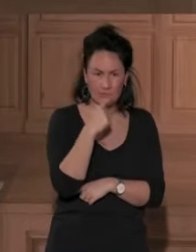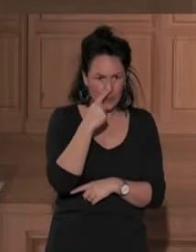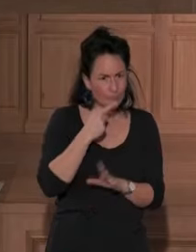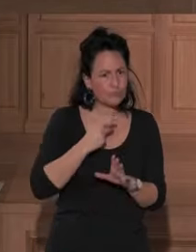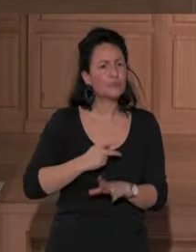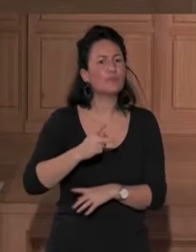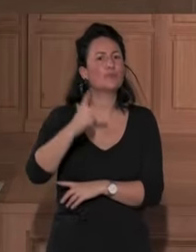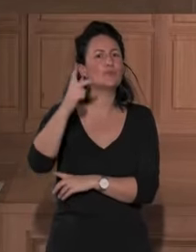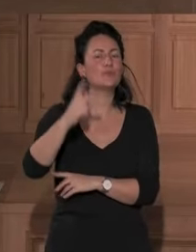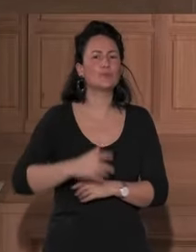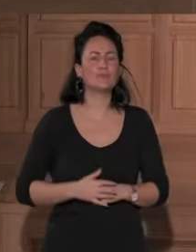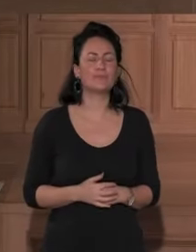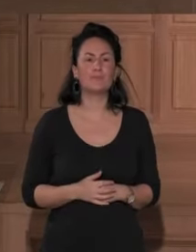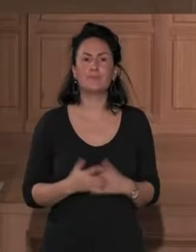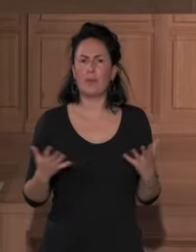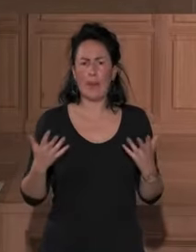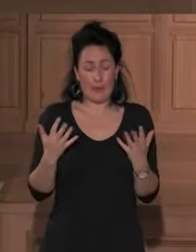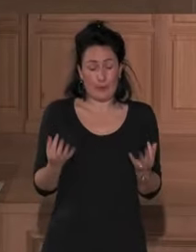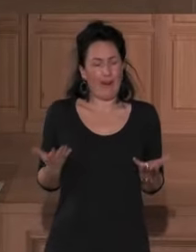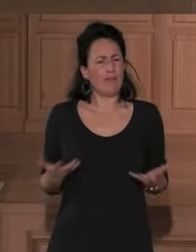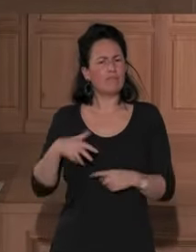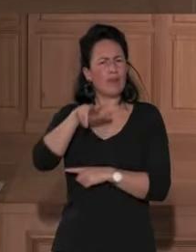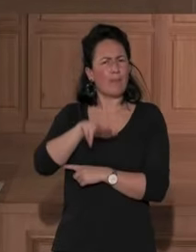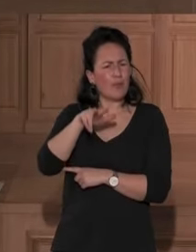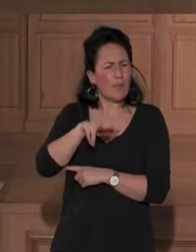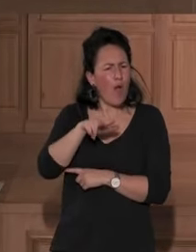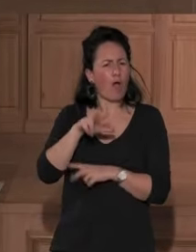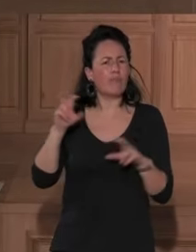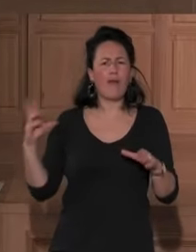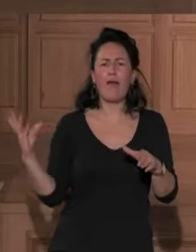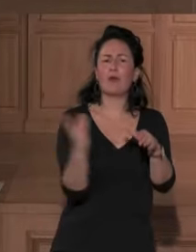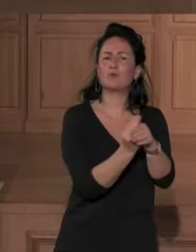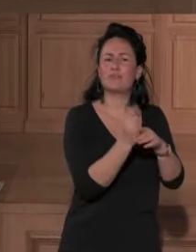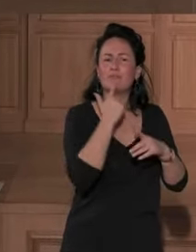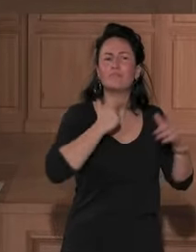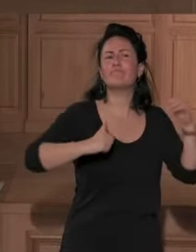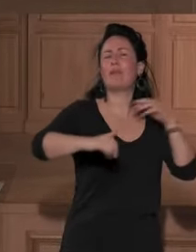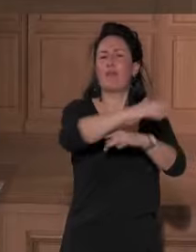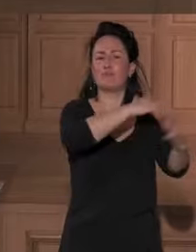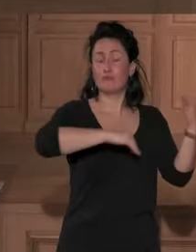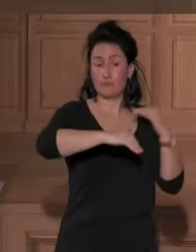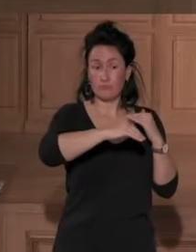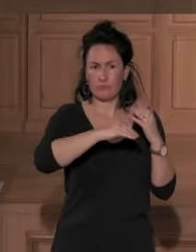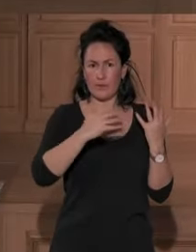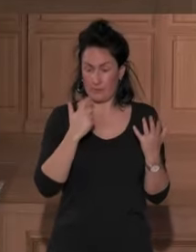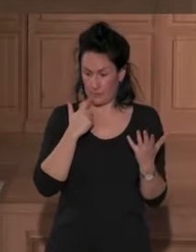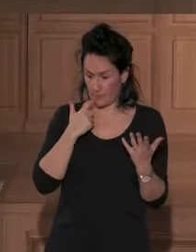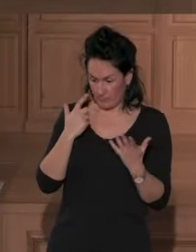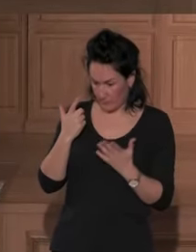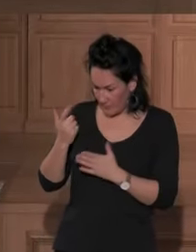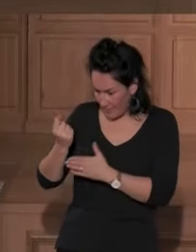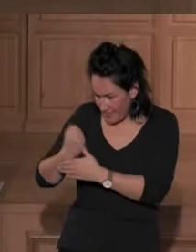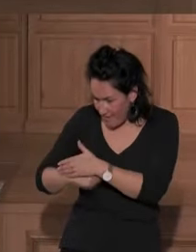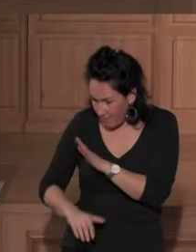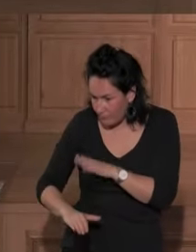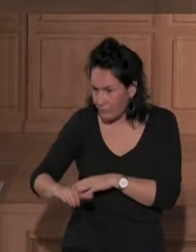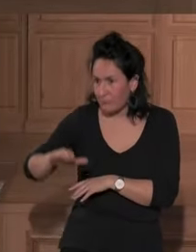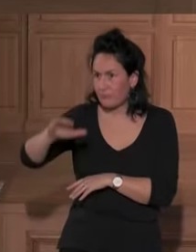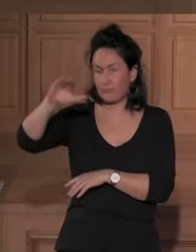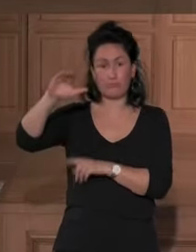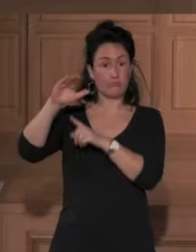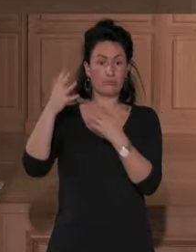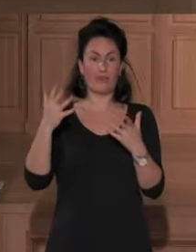inclusif, vous avez fait des choix pratiquement depuis qu'il est né jusqu'à l'habitat inclusif. En